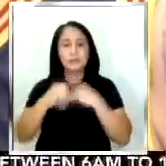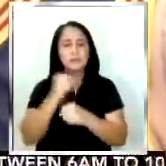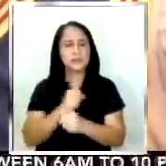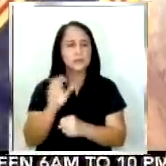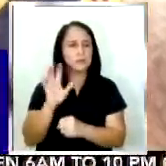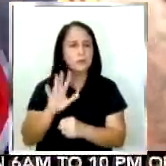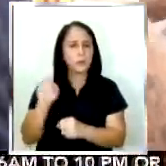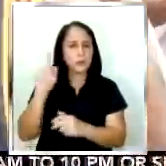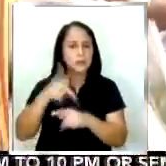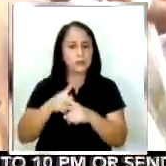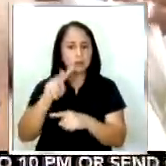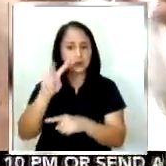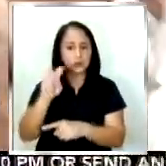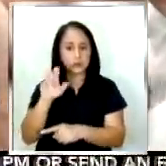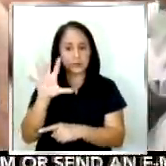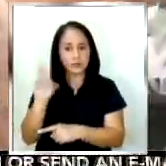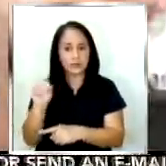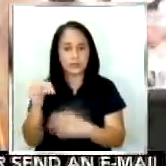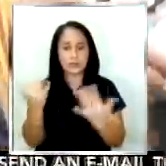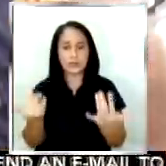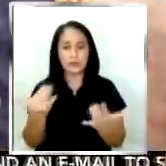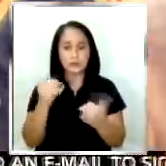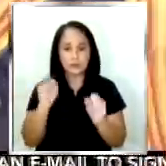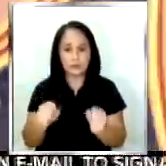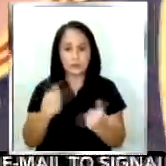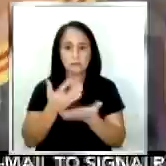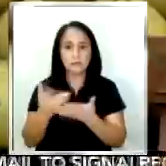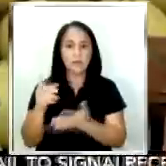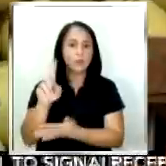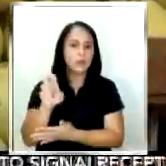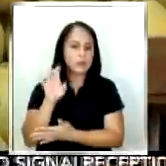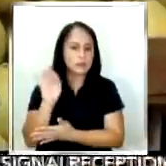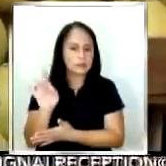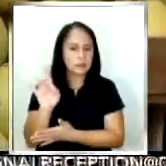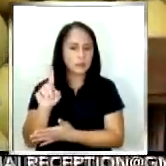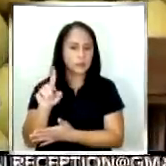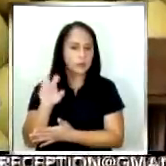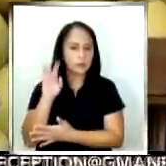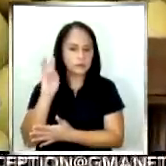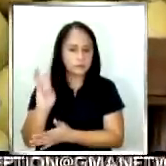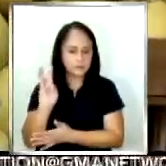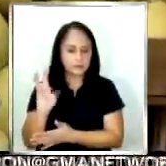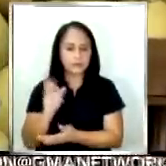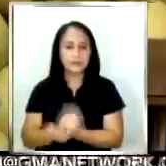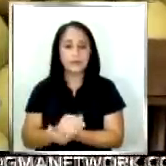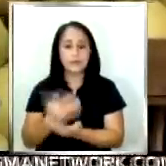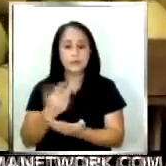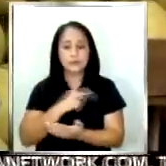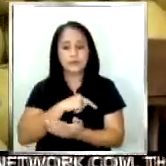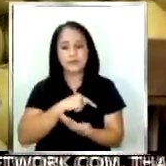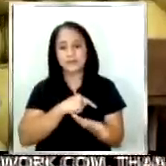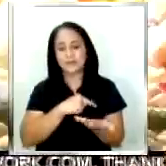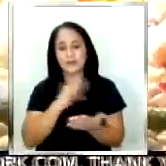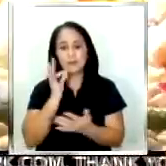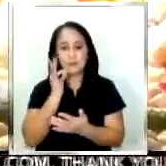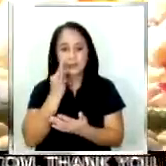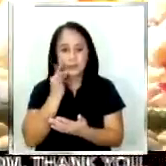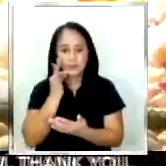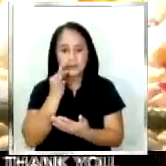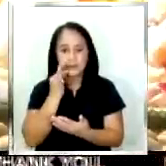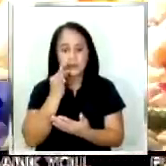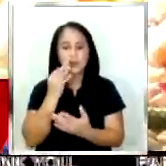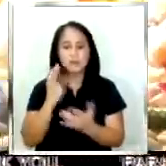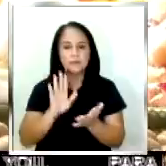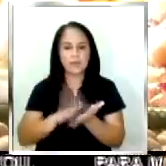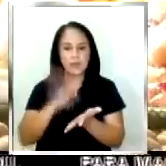250. Ngayon, makakabili ka na lang ng 180, 160. Ang ilang native namang prutas, tumaas ang presyo. Sa huling